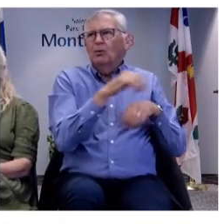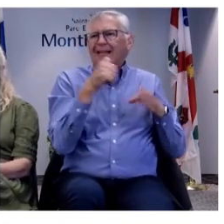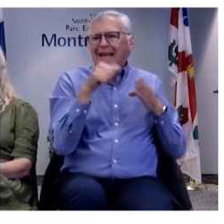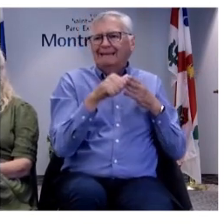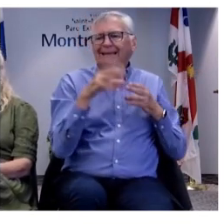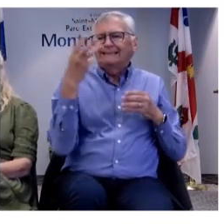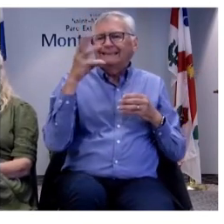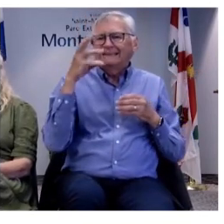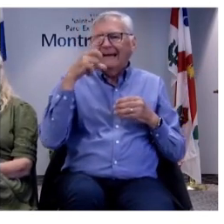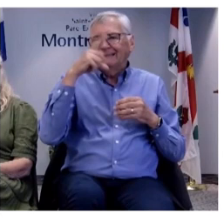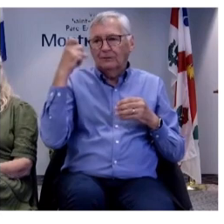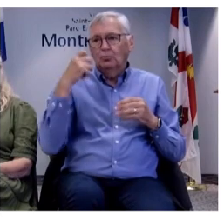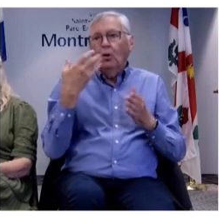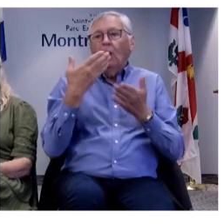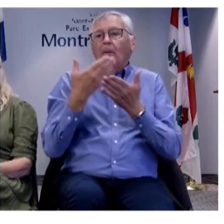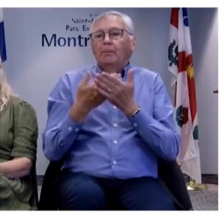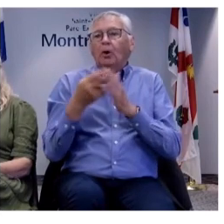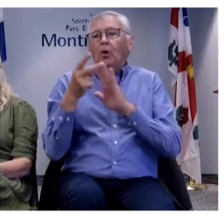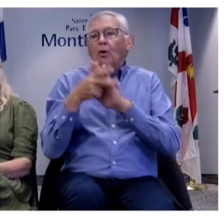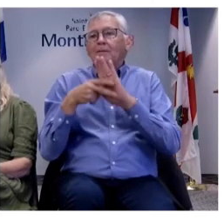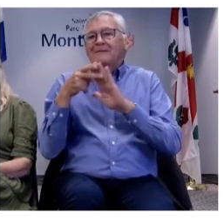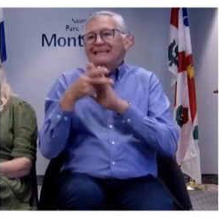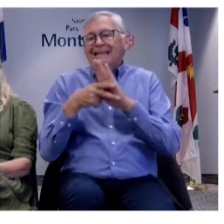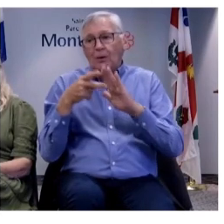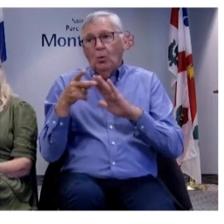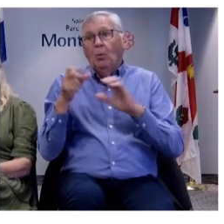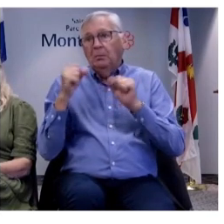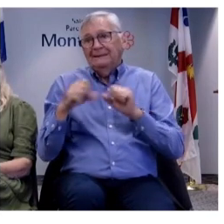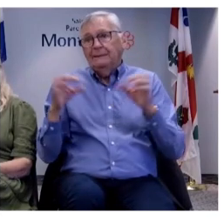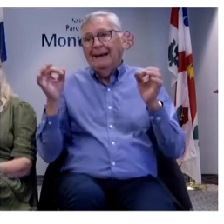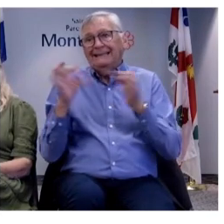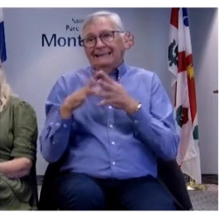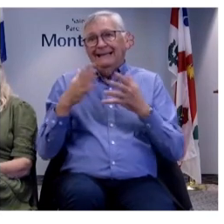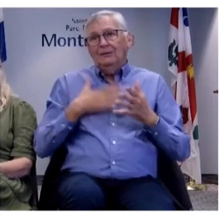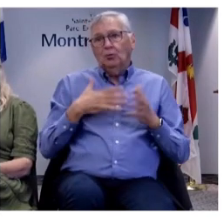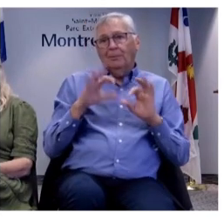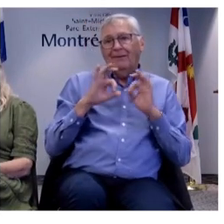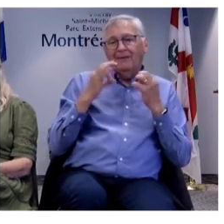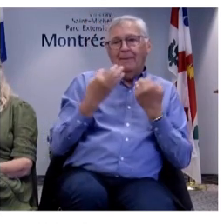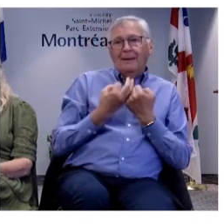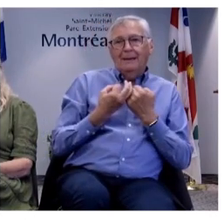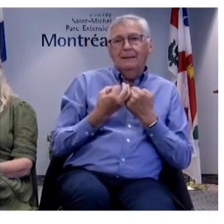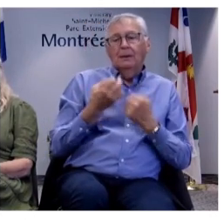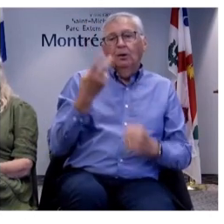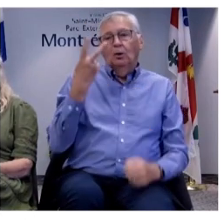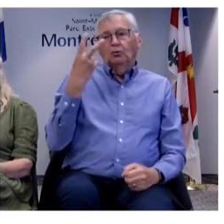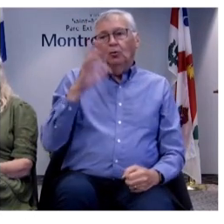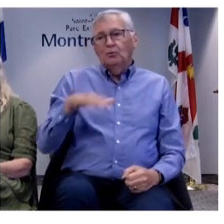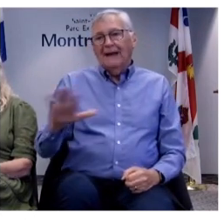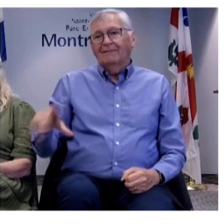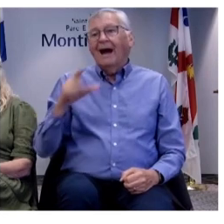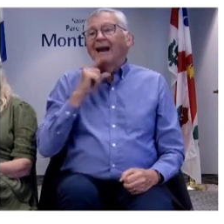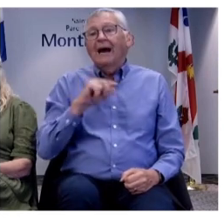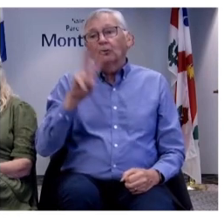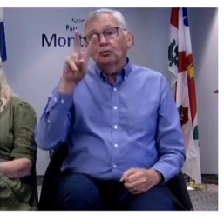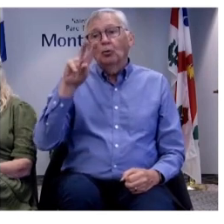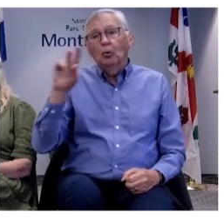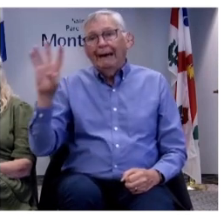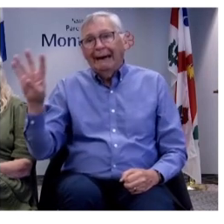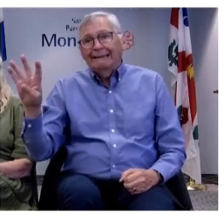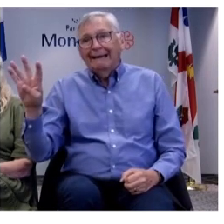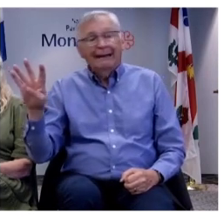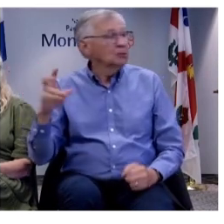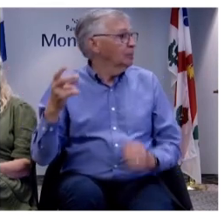une preuve vidéo d'un potentiel accident qui est réparé impliquant à ma famille mais deux jeunes enfants de 2 et 4 ans je sais pas si vous l'avez